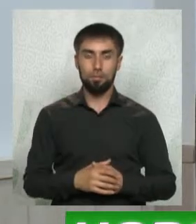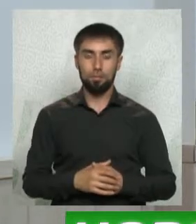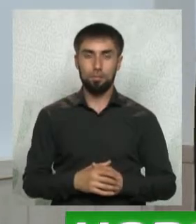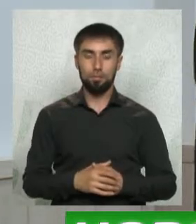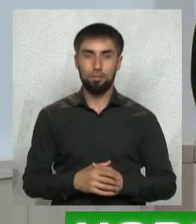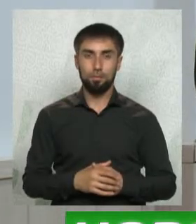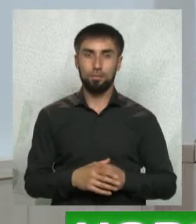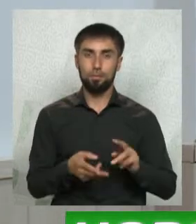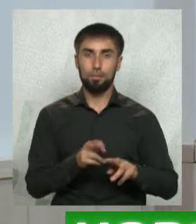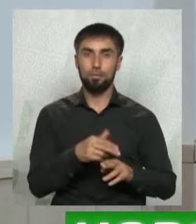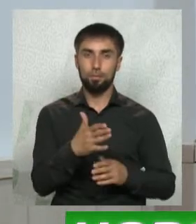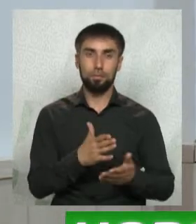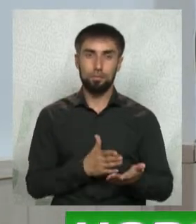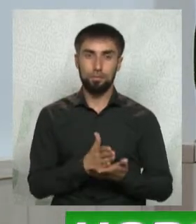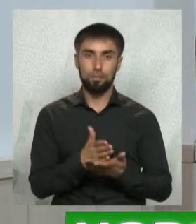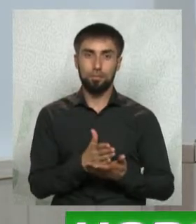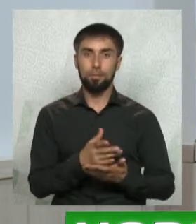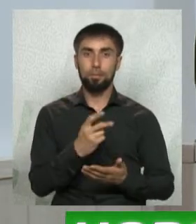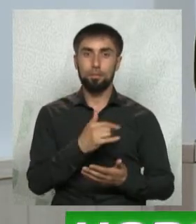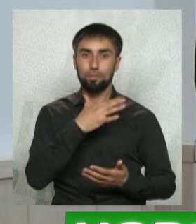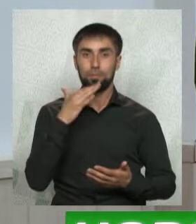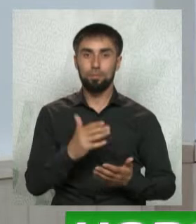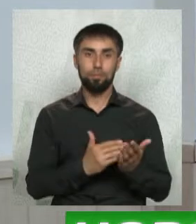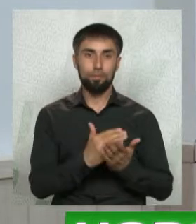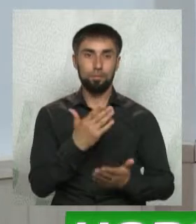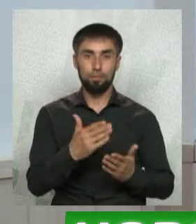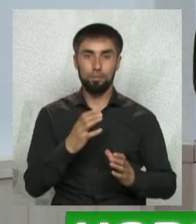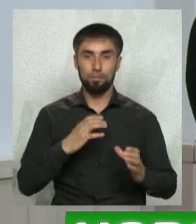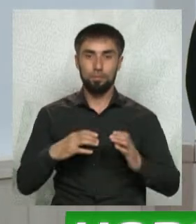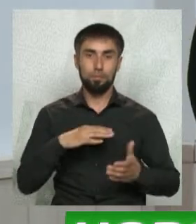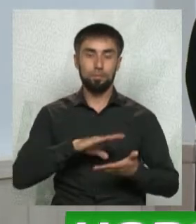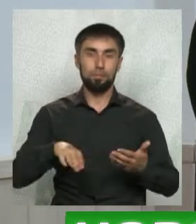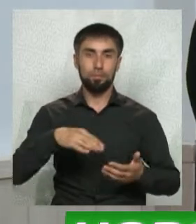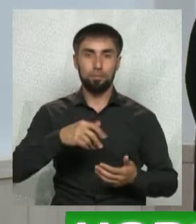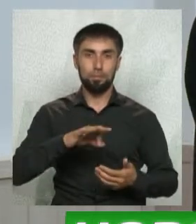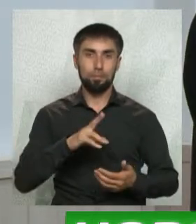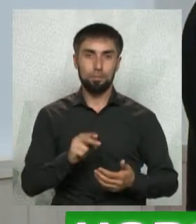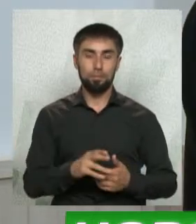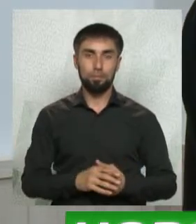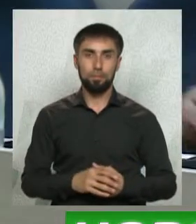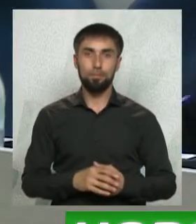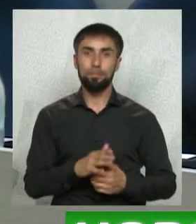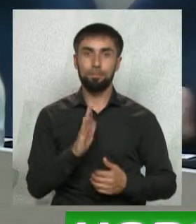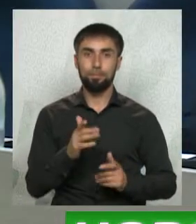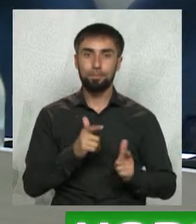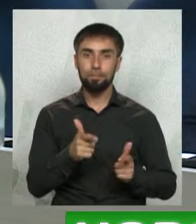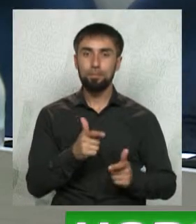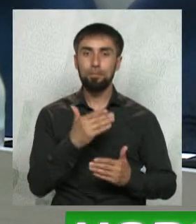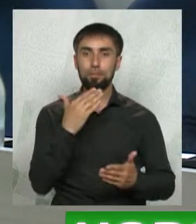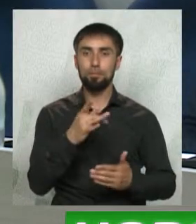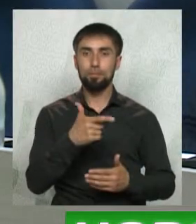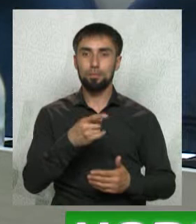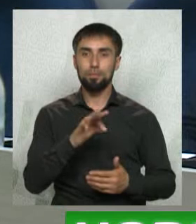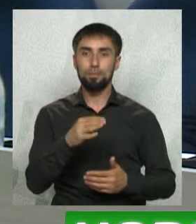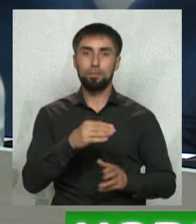образование в этой области намного будет выше, если студент после того, как будет поступать. Единогласным